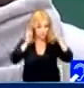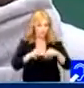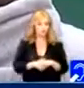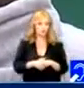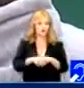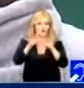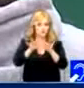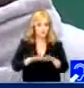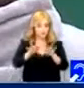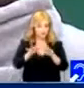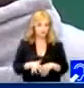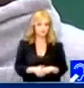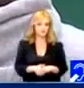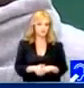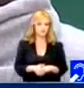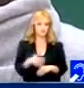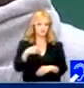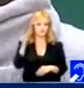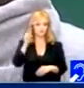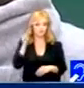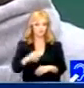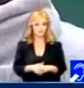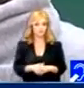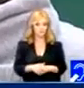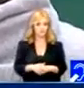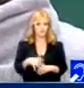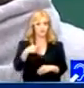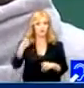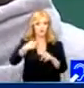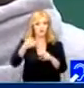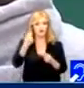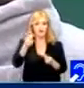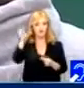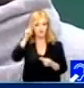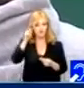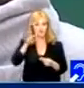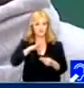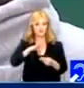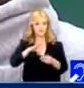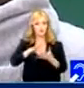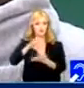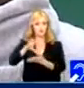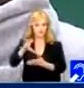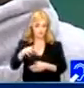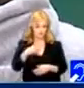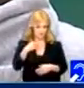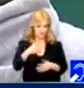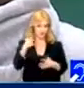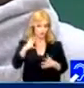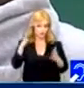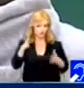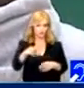bază de calculator. Cum anume la artă fotografie, sunt scris. Ce înveți la artă fotografică? Cum să pozăm, cum să scoatem, să developăm